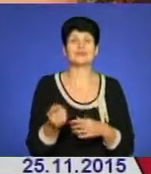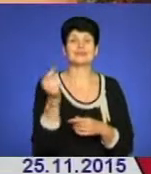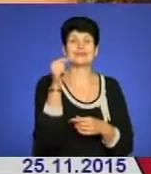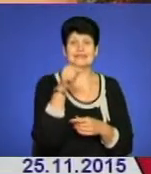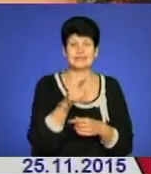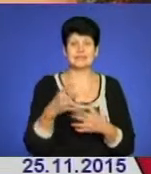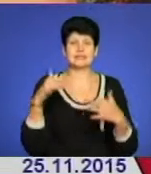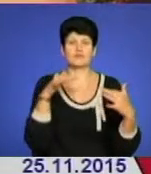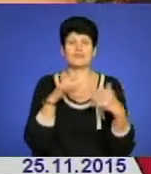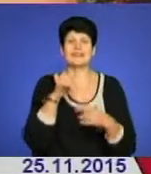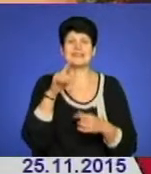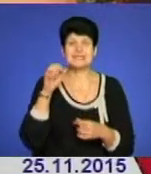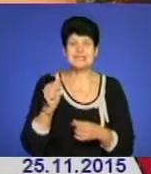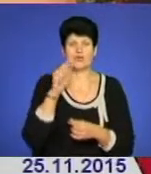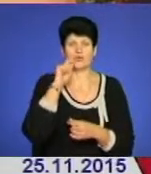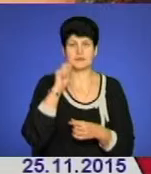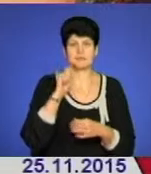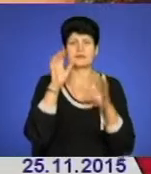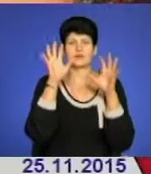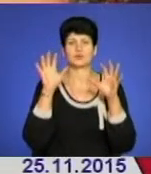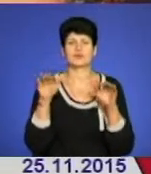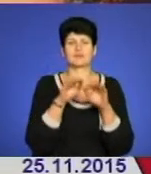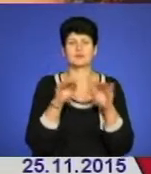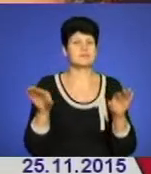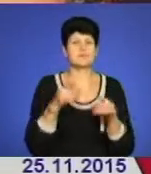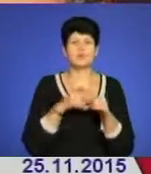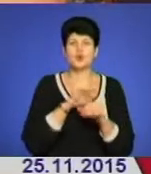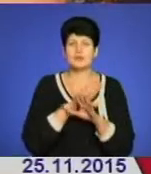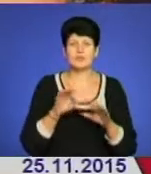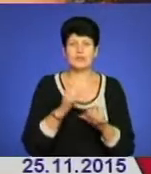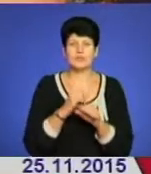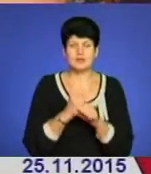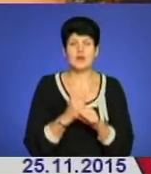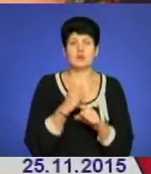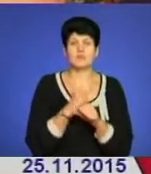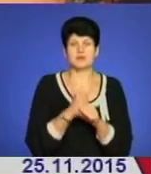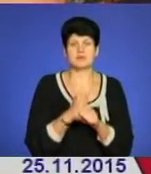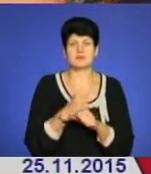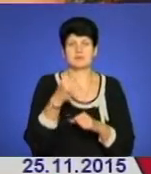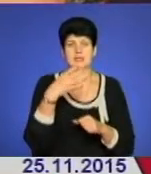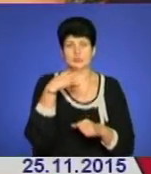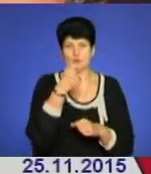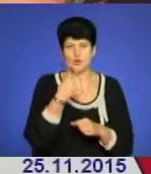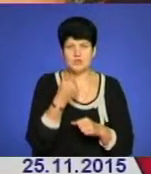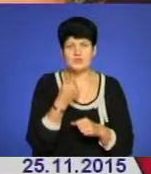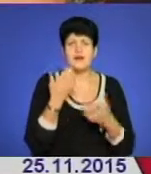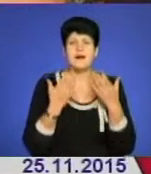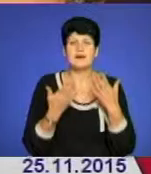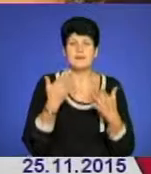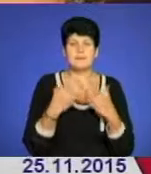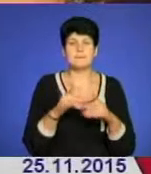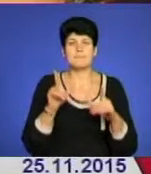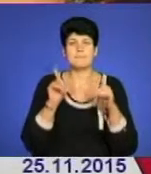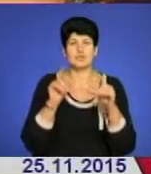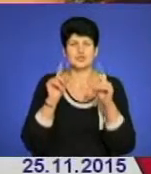які воювали за Україну. І на законодавчому рівні цього не робилося, аж зробилося на початку 15-го року. Але, проїжджаючи